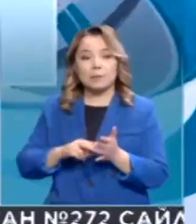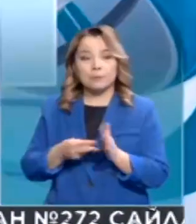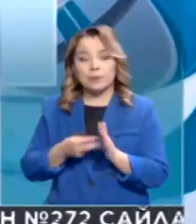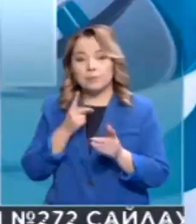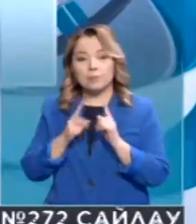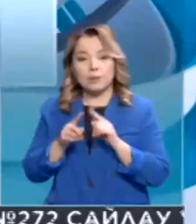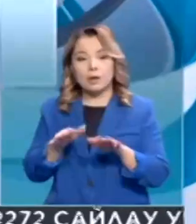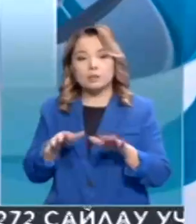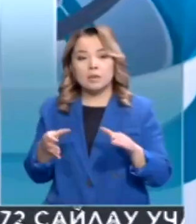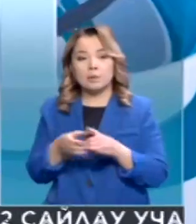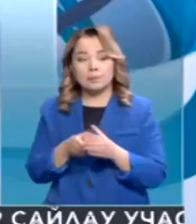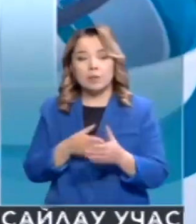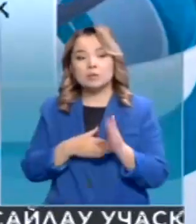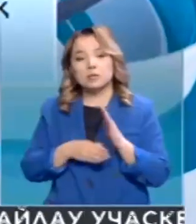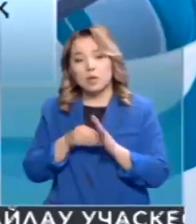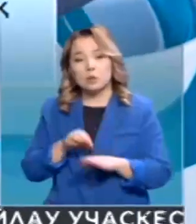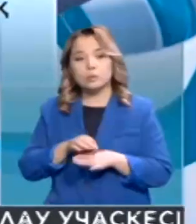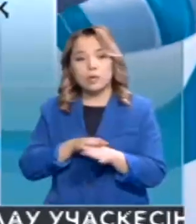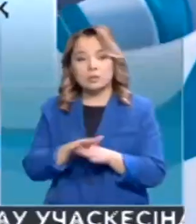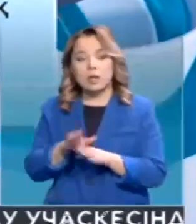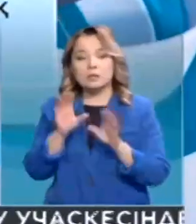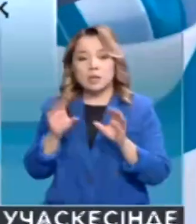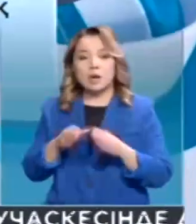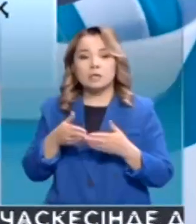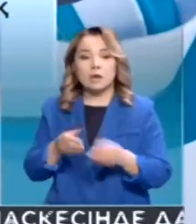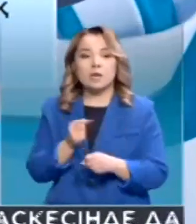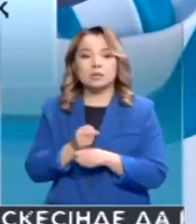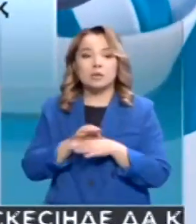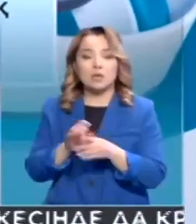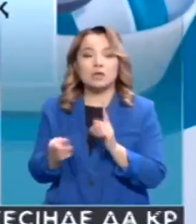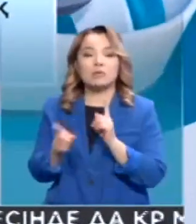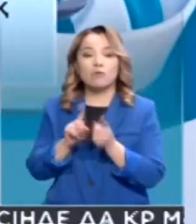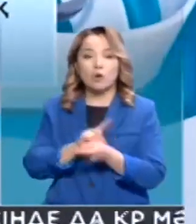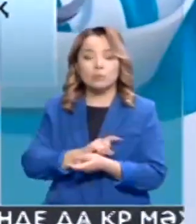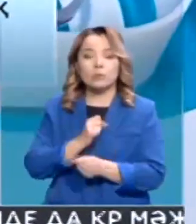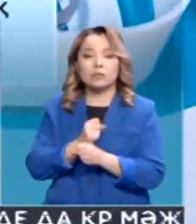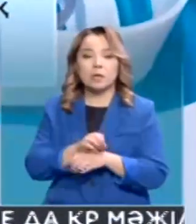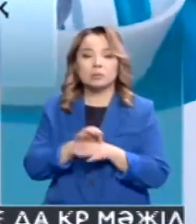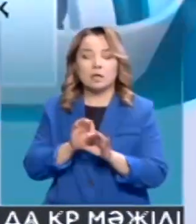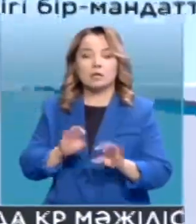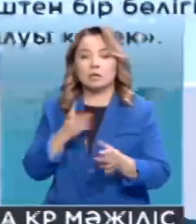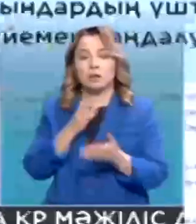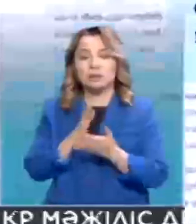сайлайды. Сонымен қатар бұл материалда да Қазақстанның заң шығарушы билігінің реформаланып жатқаны айтылған.